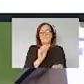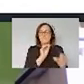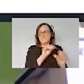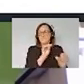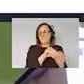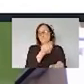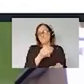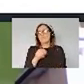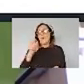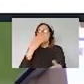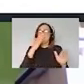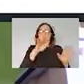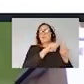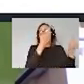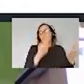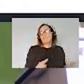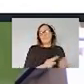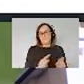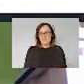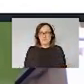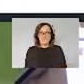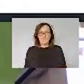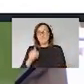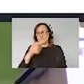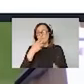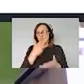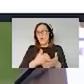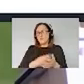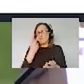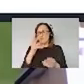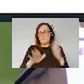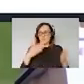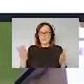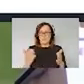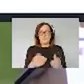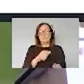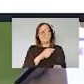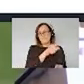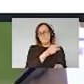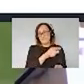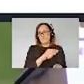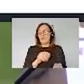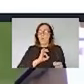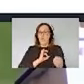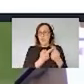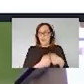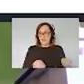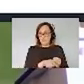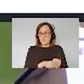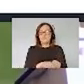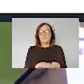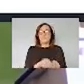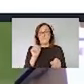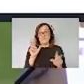a ja w tym czasie pokażę moją tablicę, bo korzystam tu z dwóch opcji. Korzystam albo z mojej klasy.